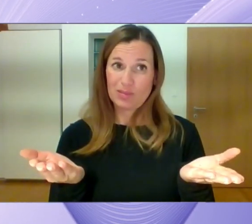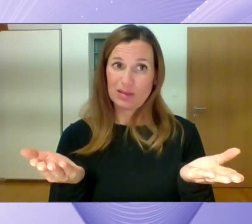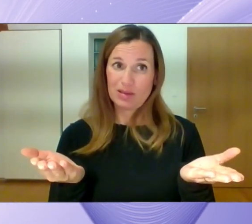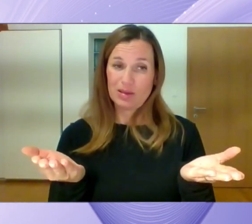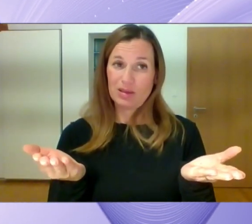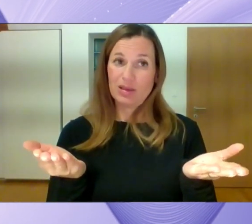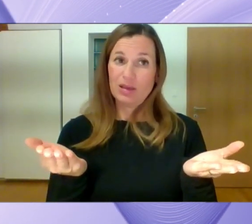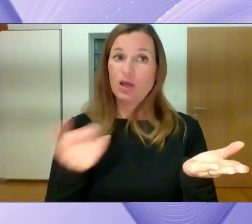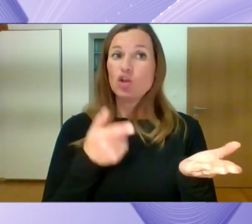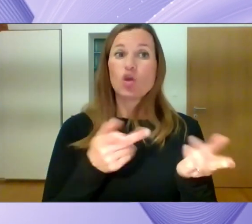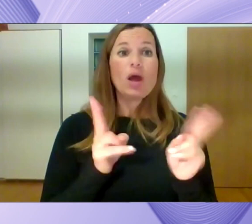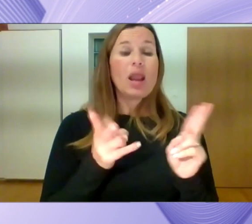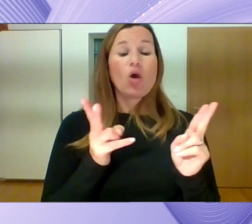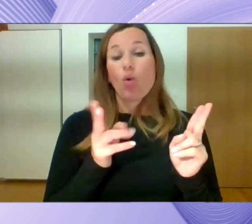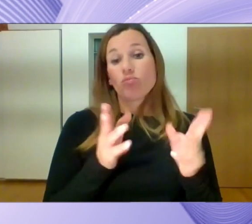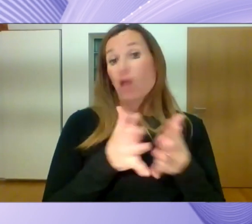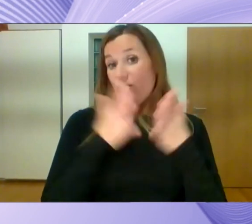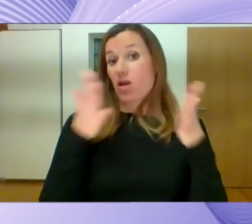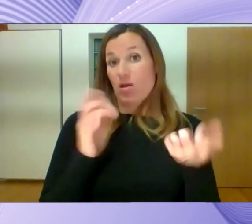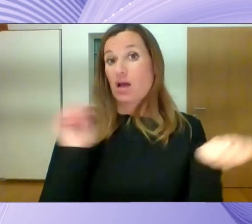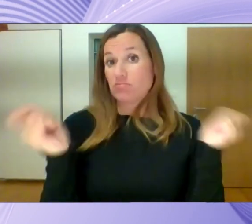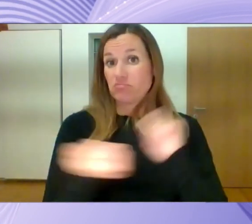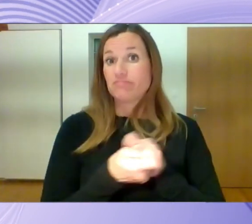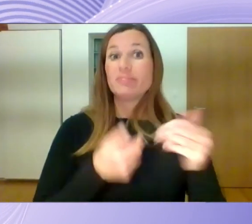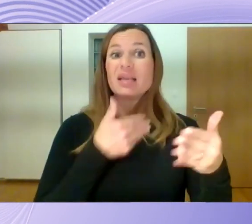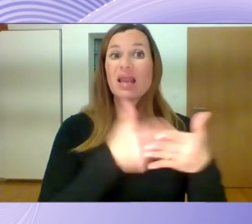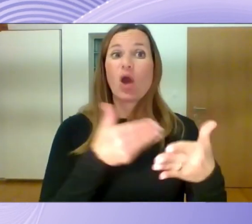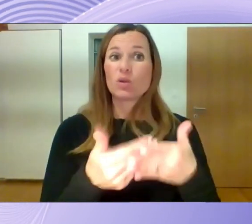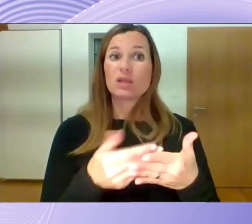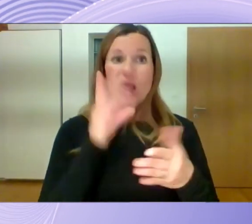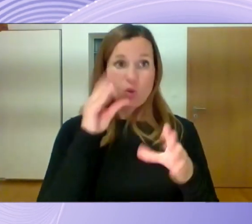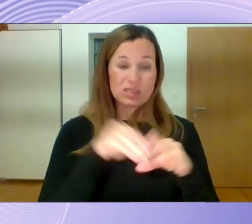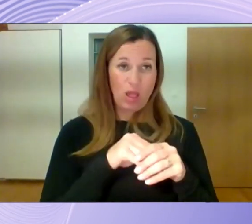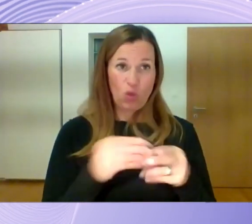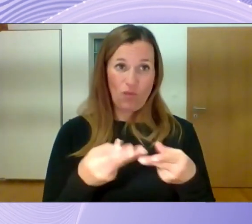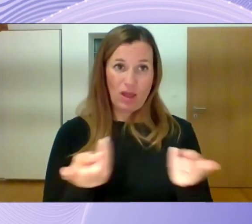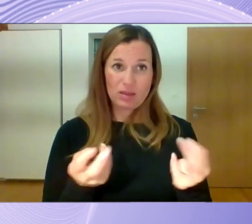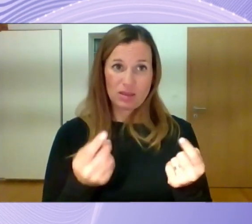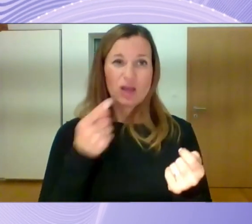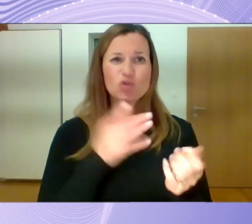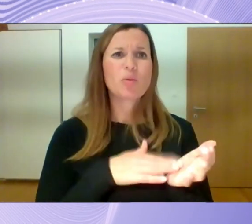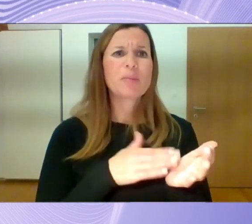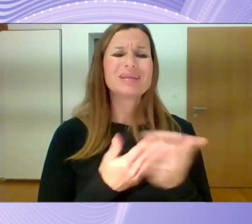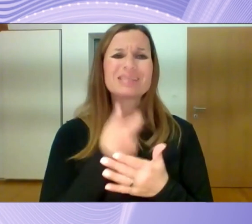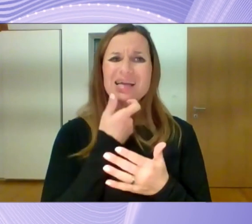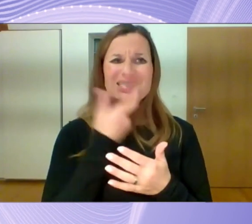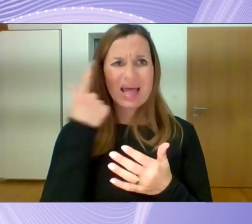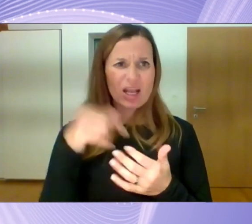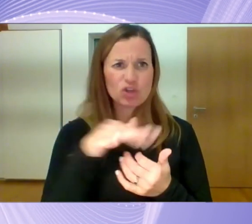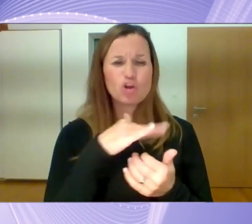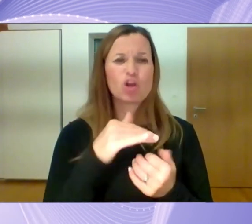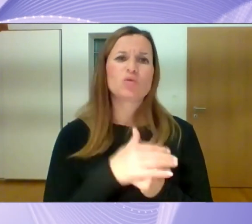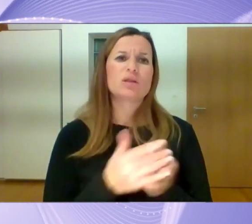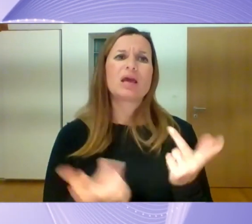gre lahko za temeljito prilagoditev stanovanja. Se pravi, za starejše ljudi ali pa za nekoga, ki